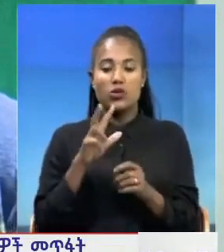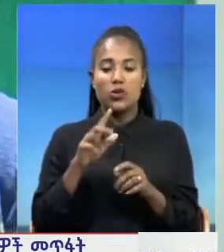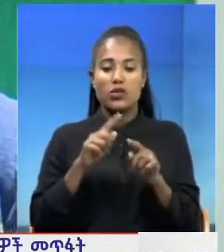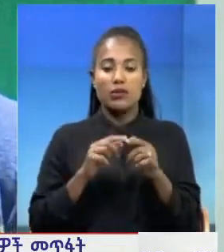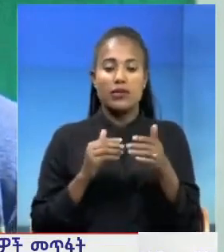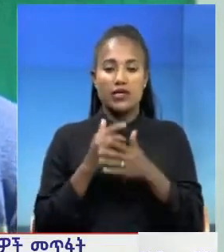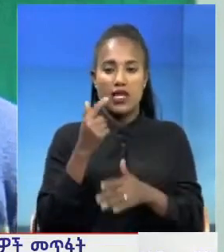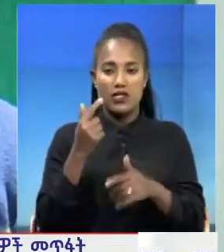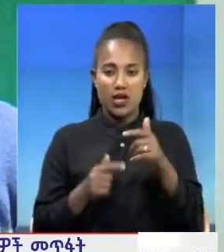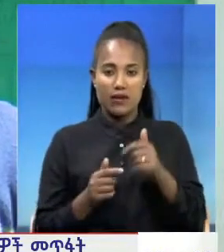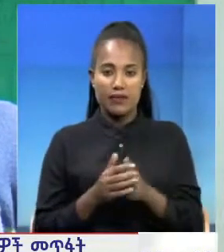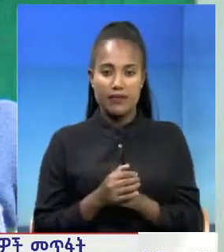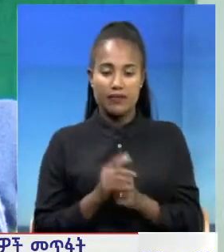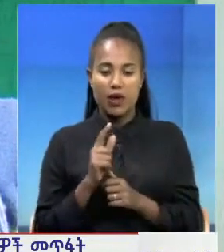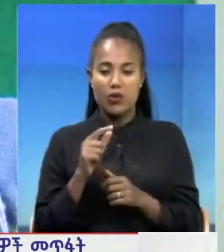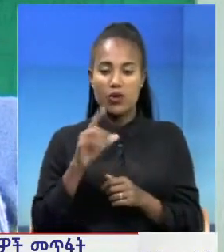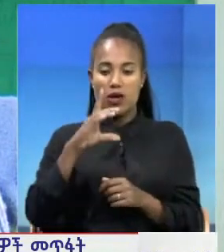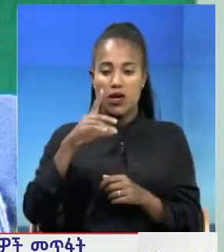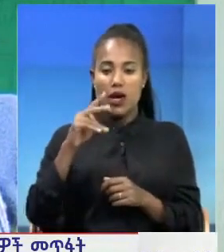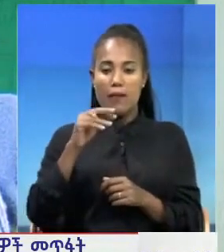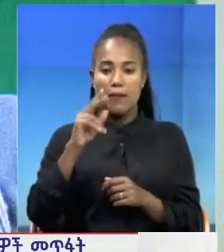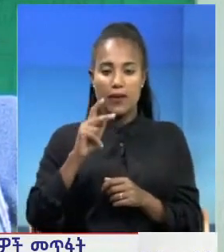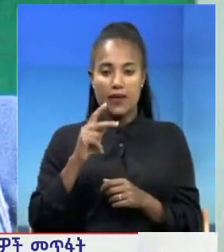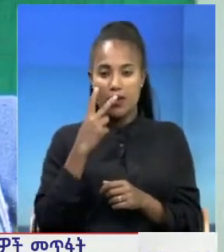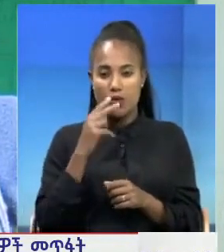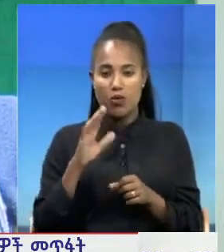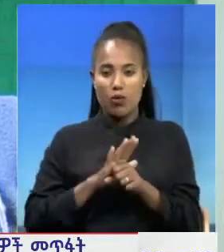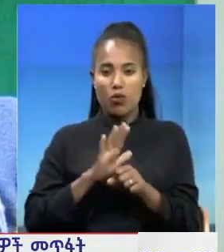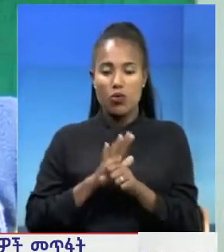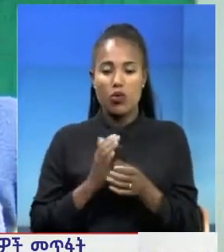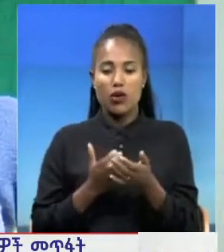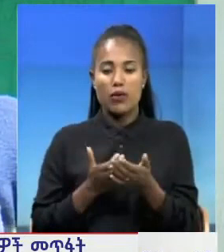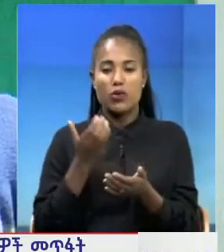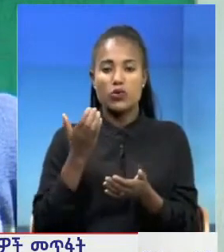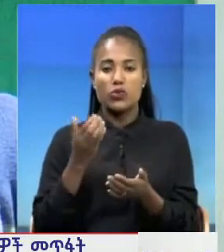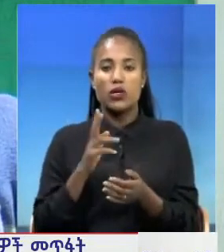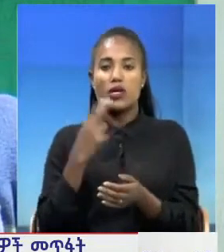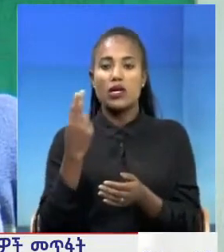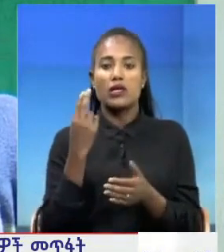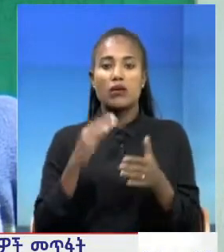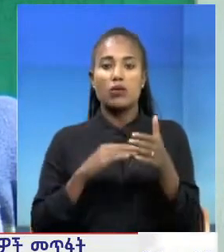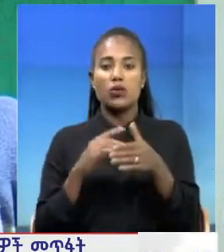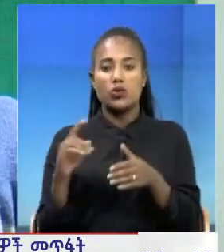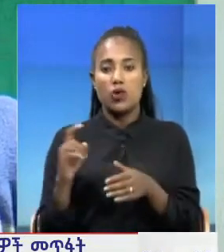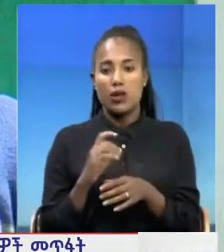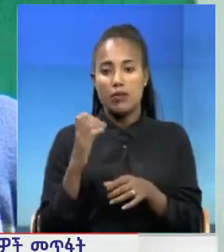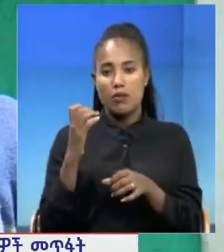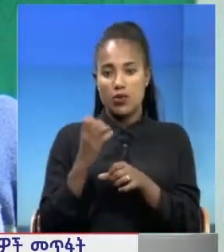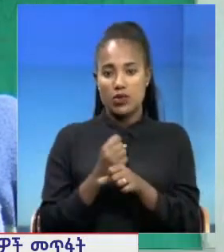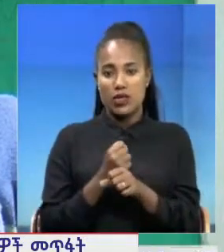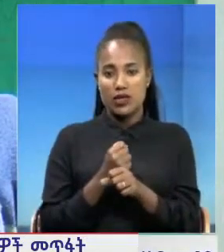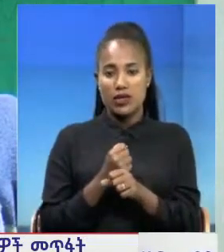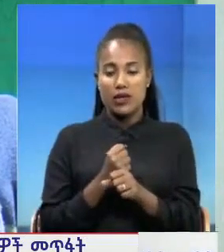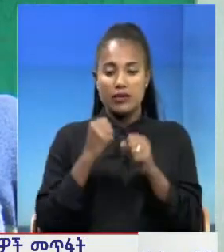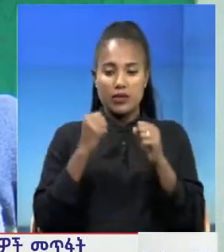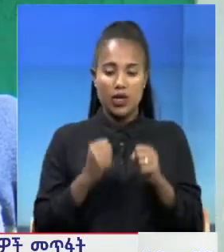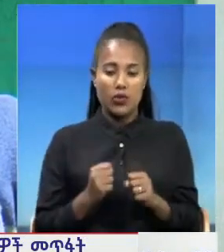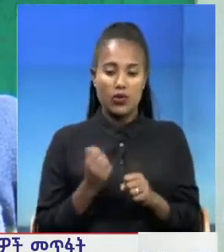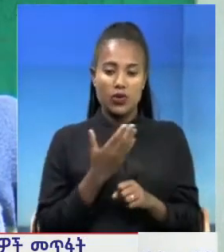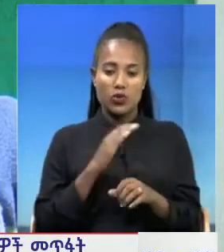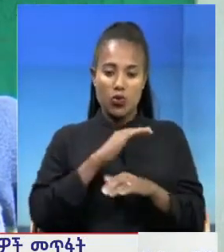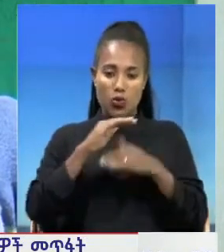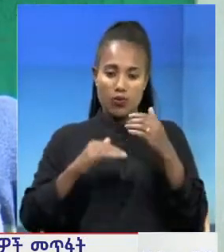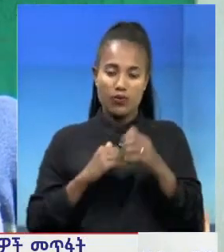መድረስ አልተቻለም። ባንዱ ካምፕ እንዳየነው ሙሉ ለሙሉ ንብረቶቹ ከጥቅም ውጪ ሆኗል። መውሰድ የሚቻሉት ነገሮች